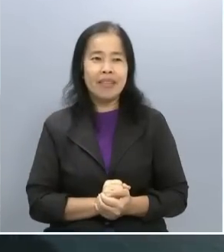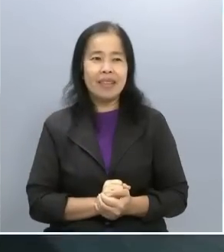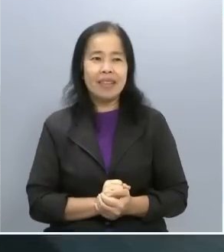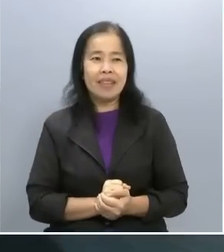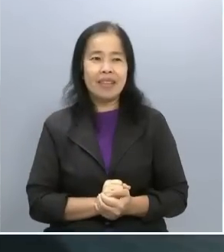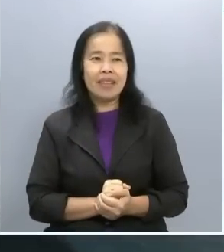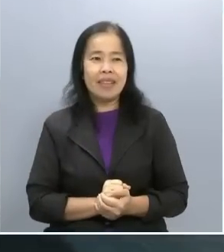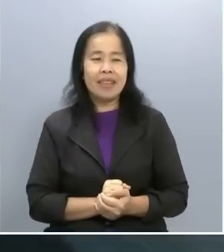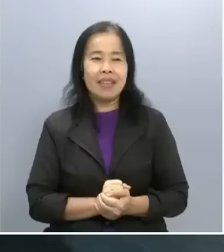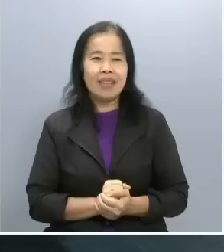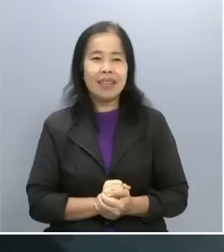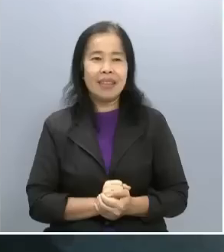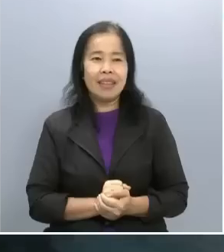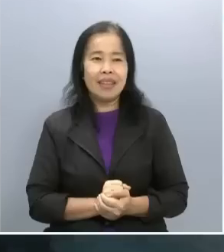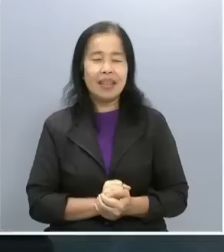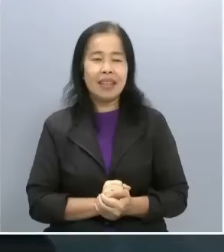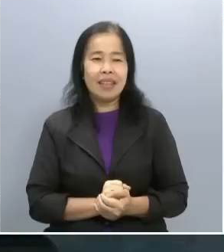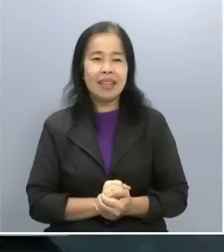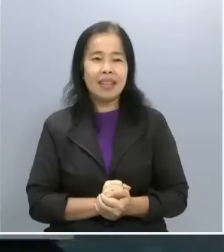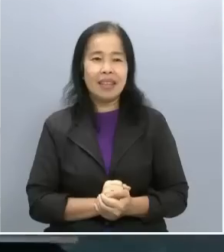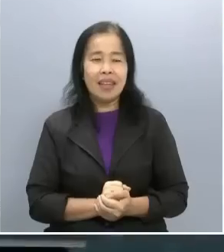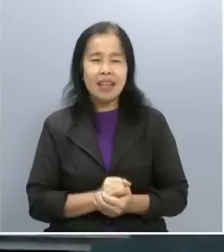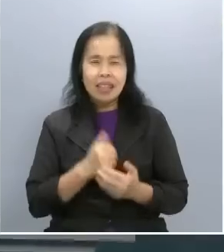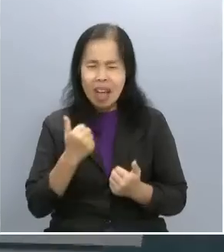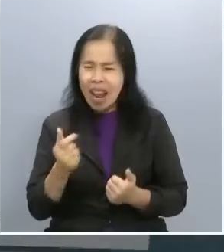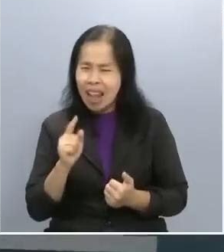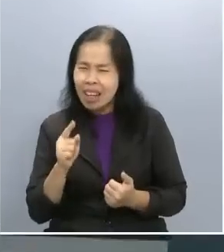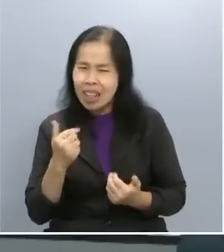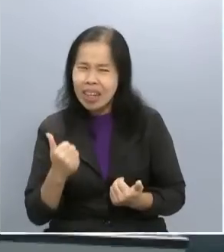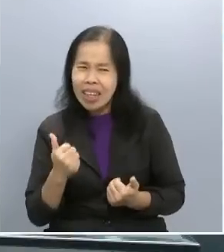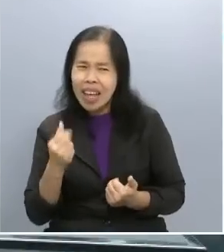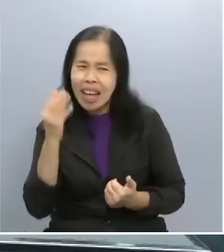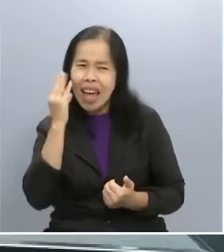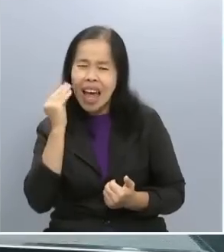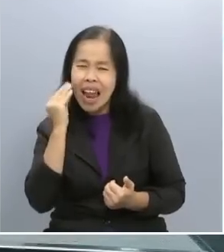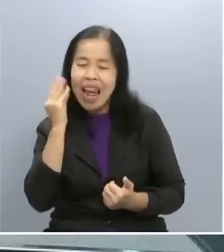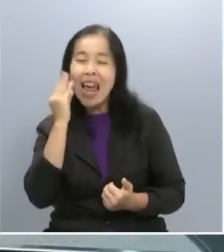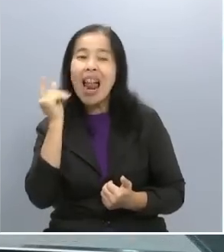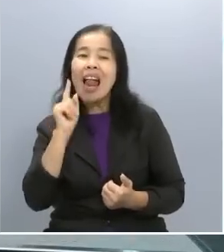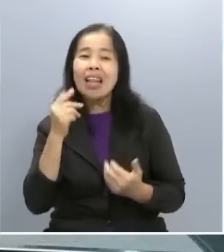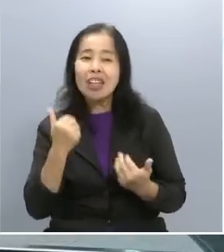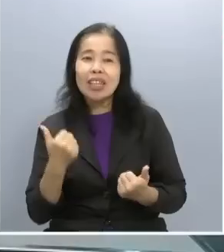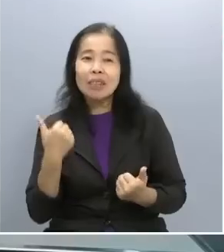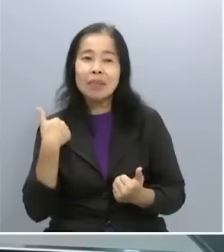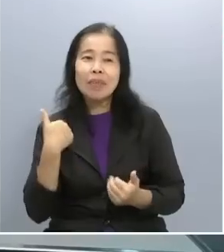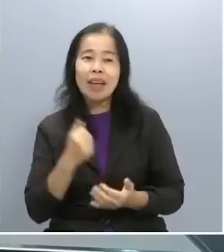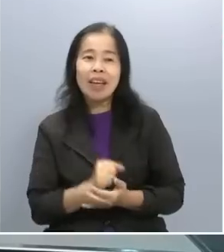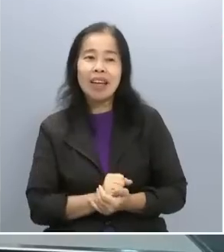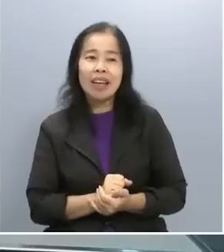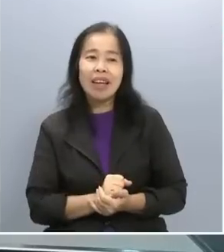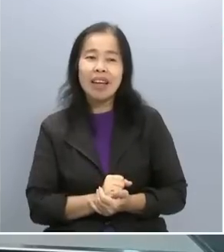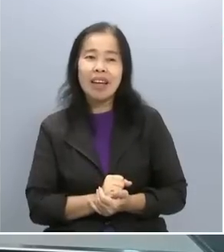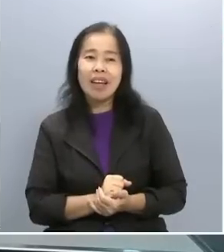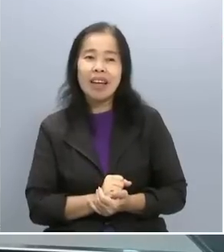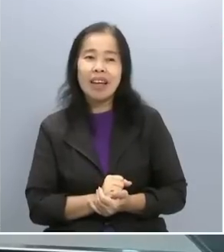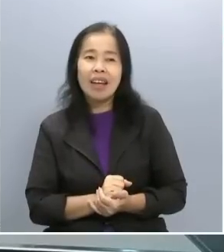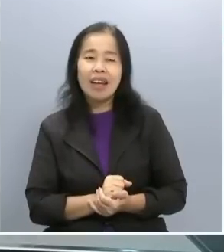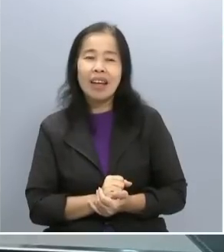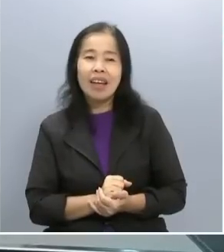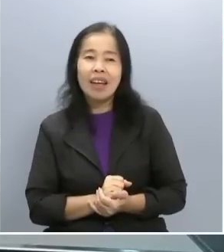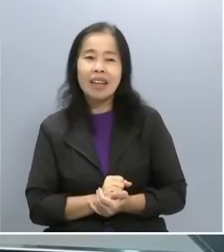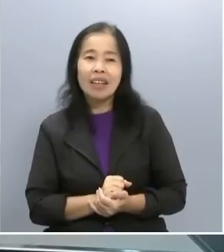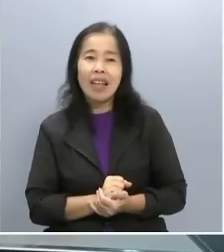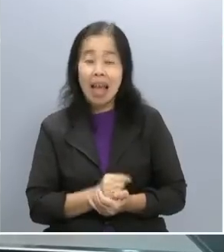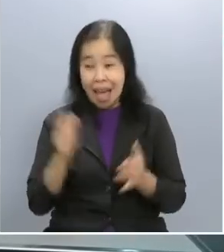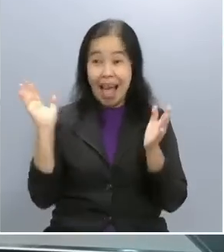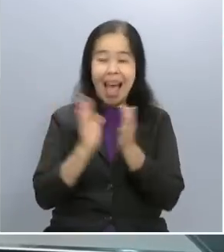เป็นอะไรน่ารักอะไรตอนนี้เนาะมีไหม น่ารักอะไรเบอร์นี ้น่ารักอะไรเบอร์นี้มีไหม ของเพลงของต๋อเพลงของต๋อนะ โอ้นั่นเลยถู